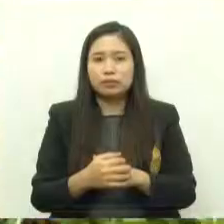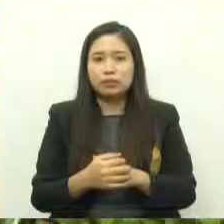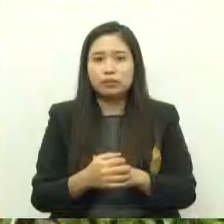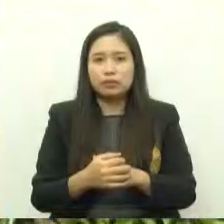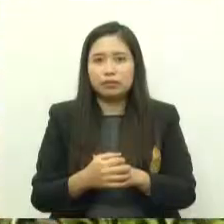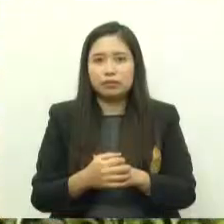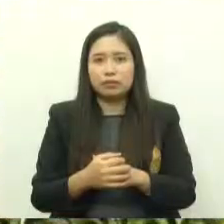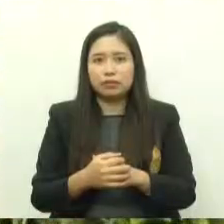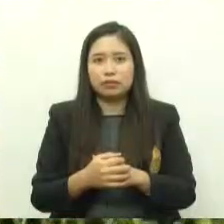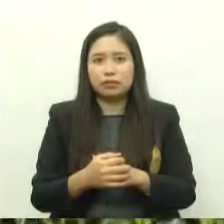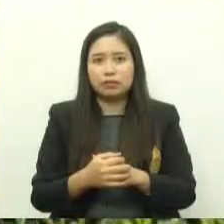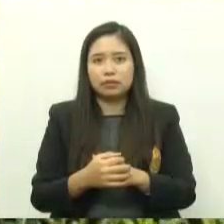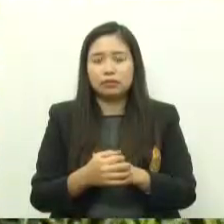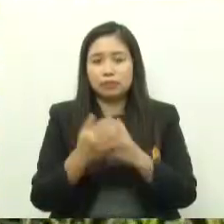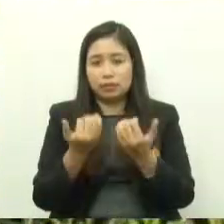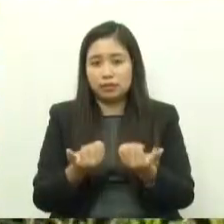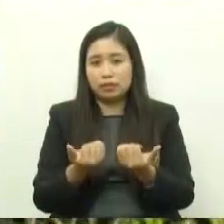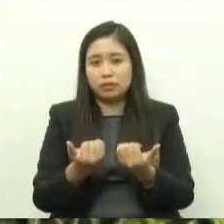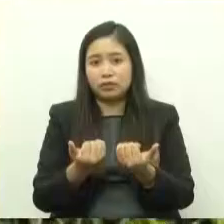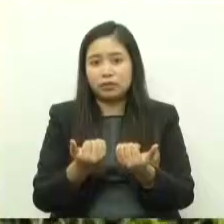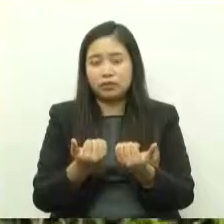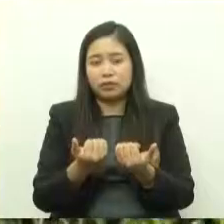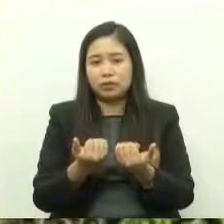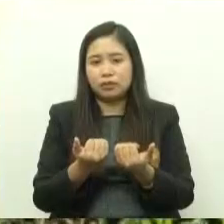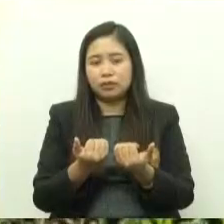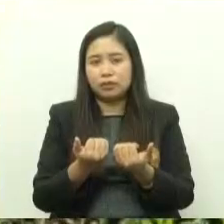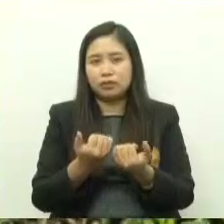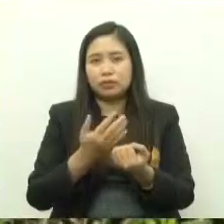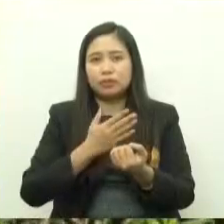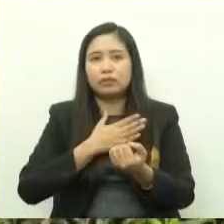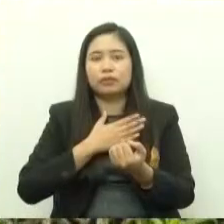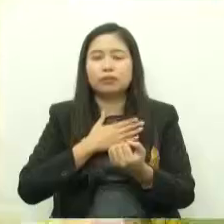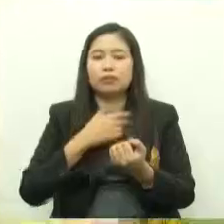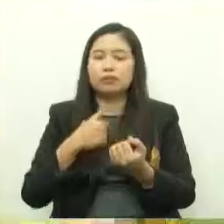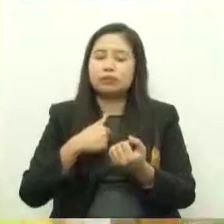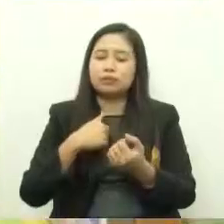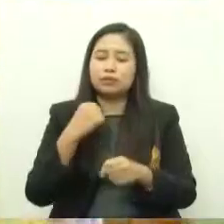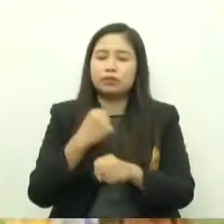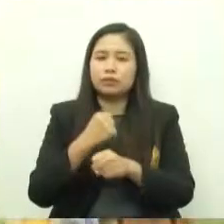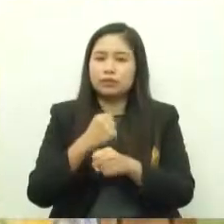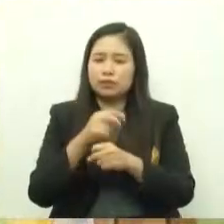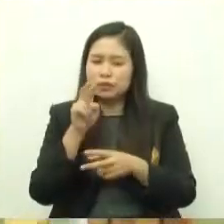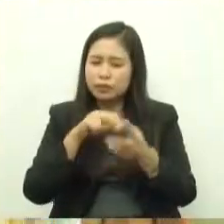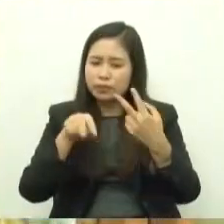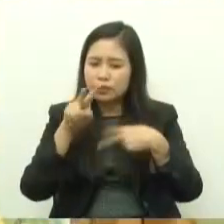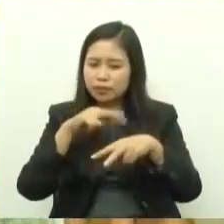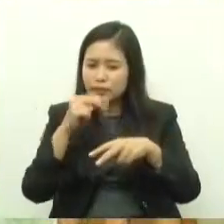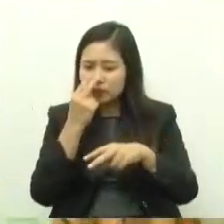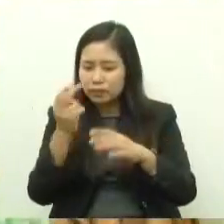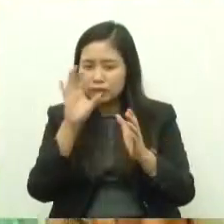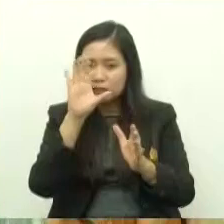แล้วมาปีนี้ผมไอ้ได้ประกวดไอ้ผ้าวาดอี 1พาดคือ